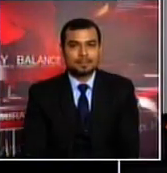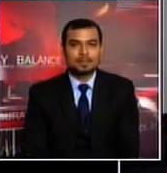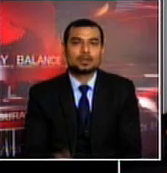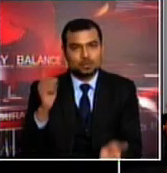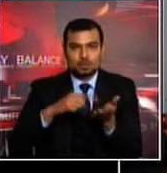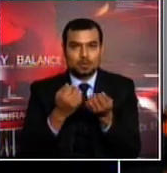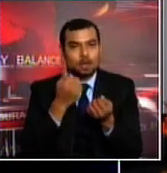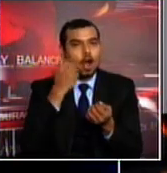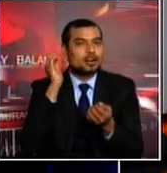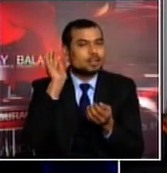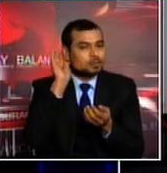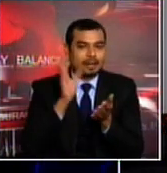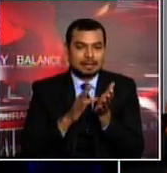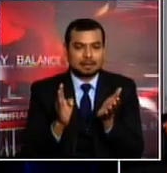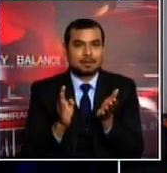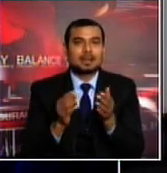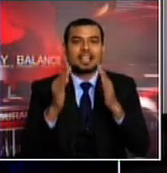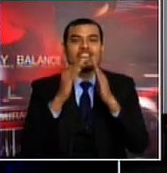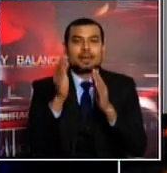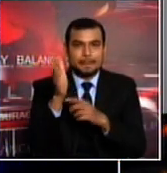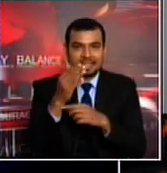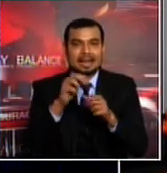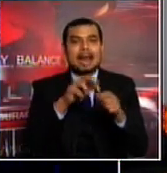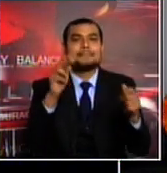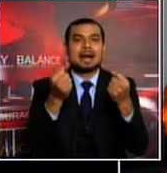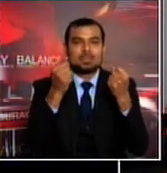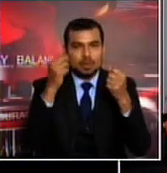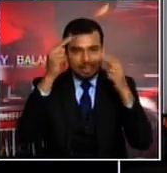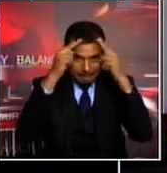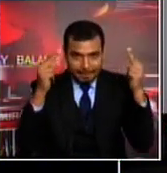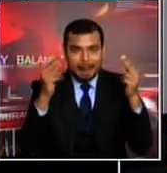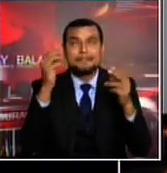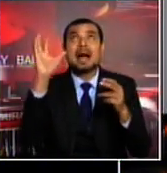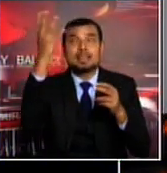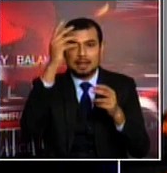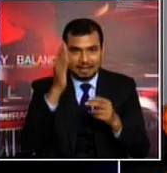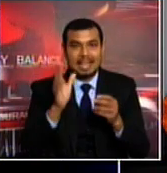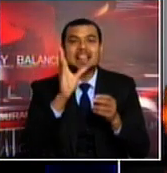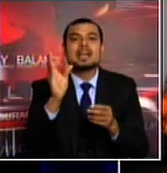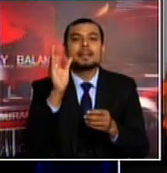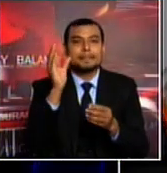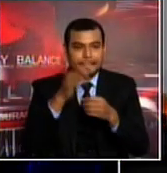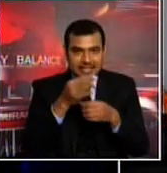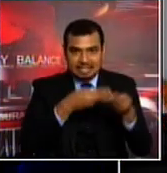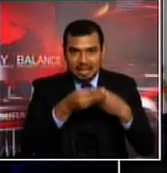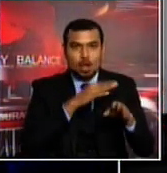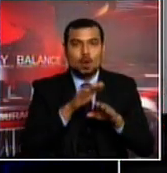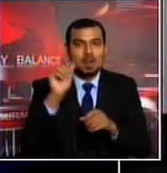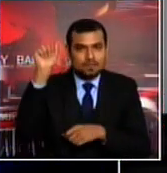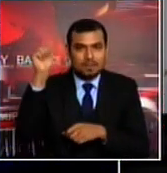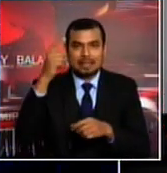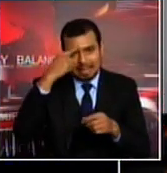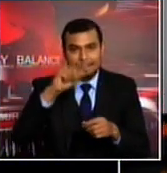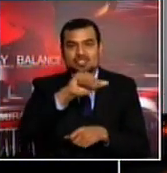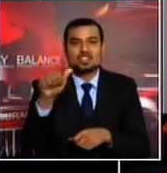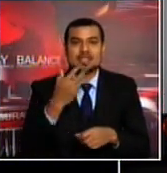सुरु गरौँ हट न्युजबाट। गृहमन्त्री रामबहादुर थापा बादलले यातायात व्यवसायीले हडतालका नाममा जनतालाई